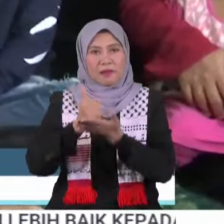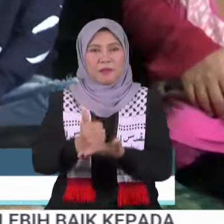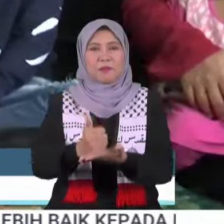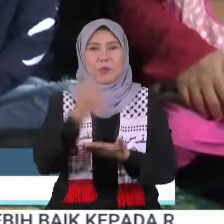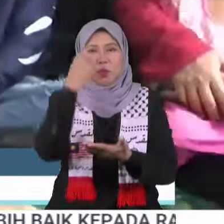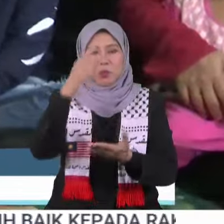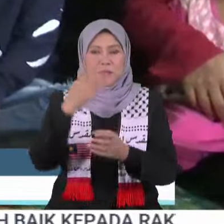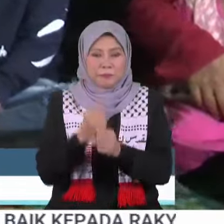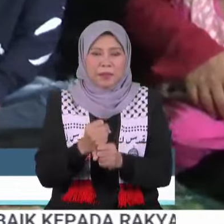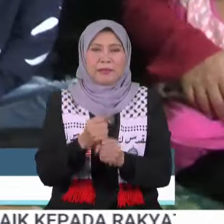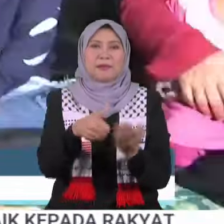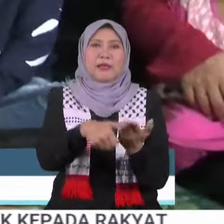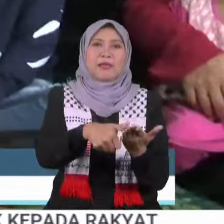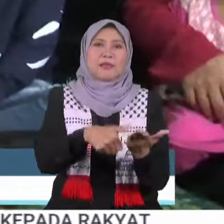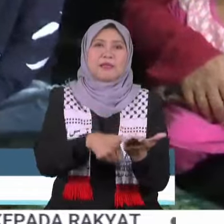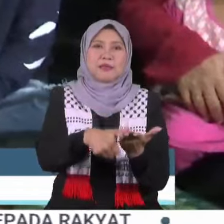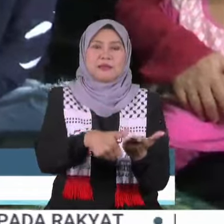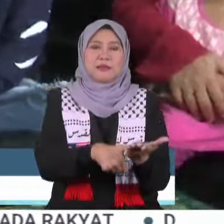kad pengenalan.